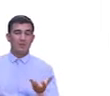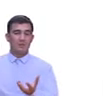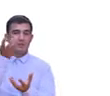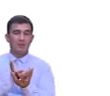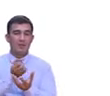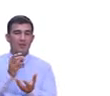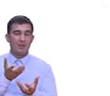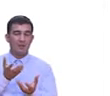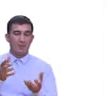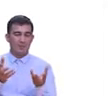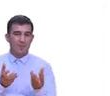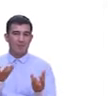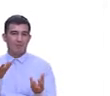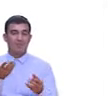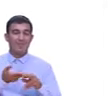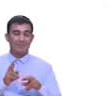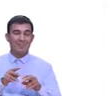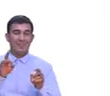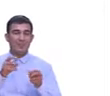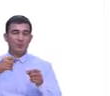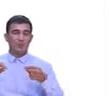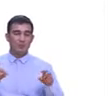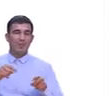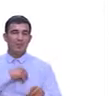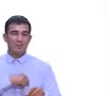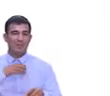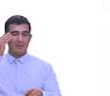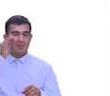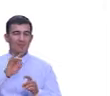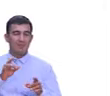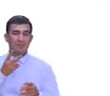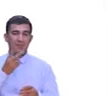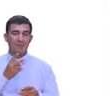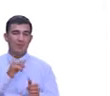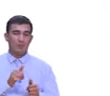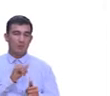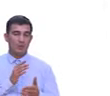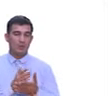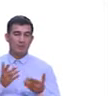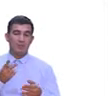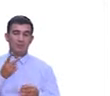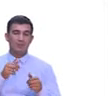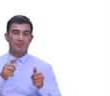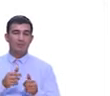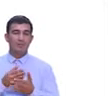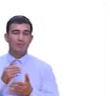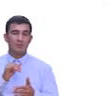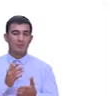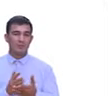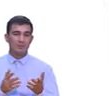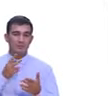deyiladi. Mana bizda ikkita qandaydir geometrik shakl berildi. Xo'p, bu geometrik shaklimizning nomi nima